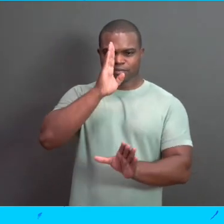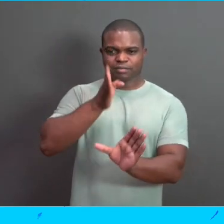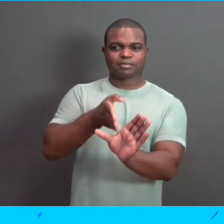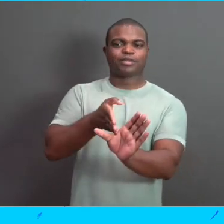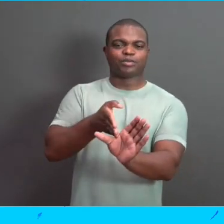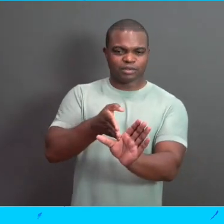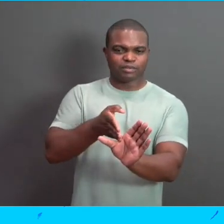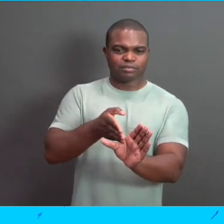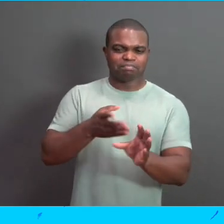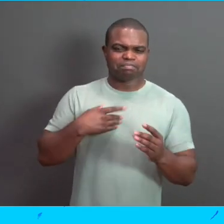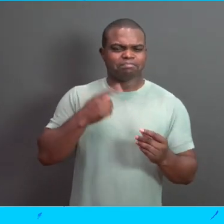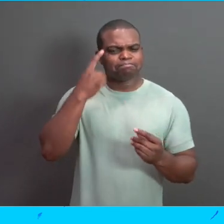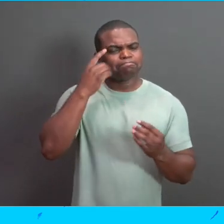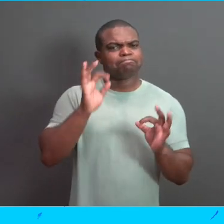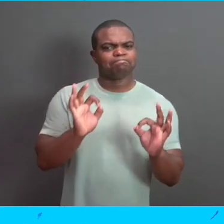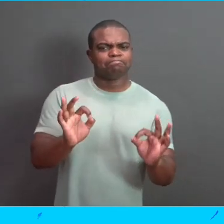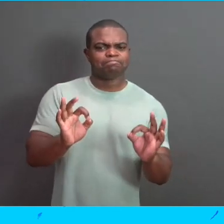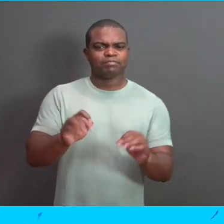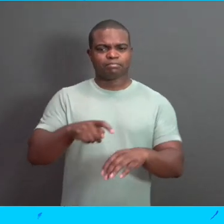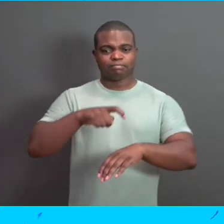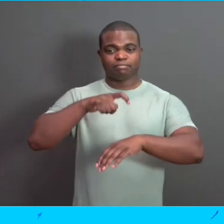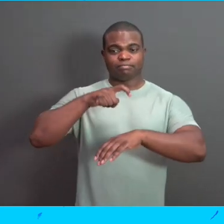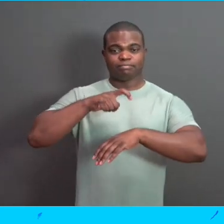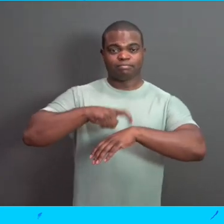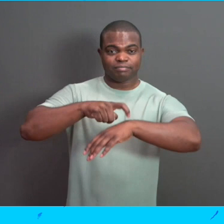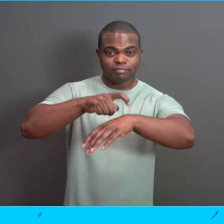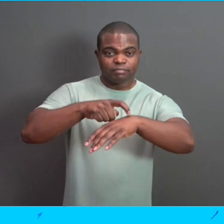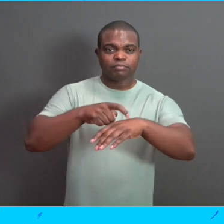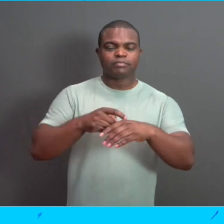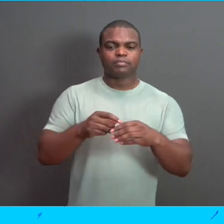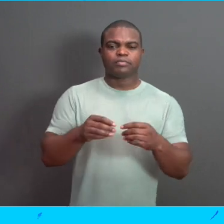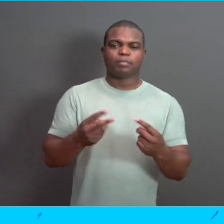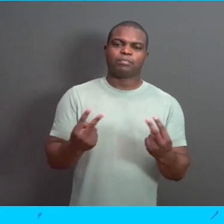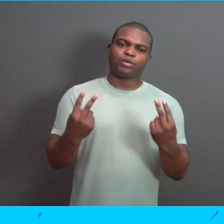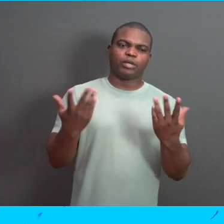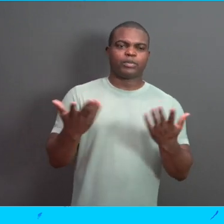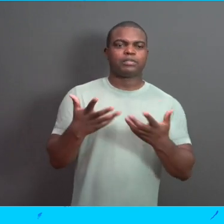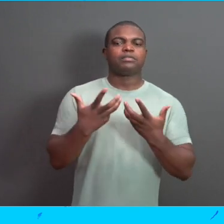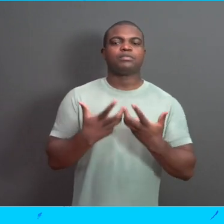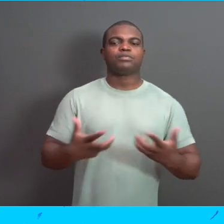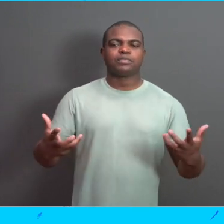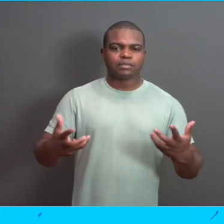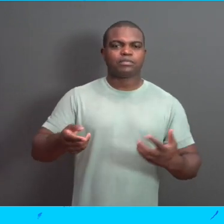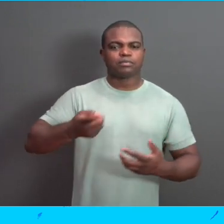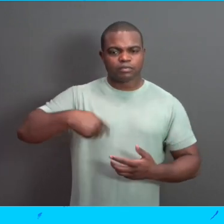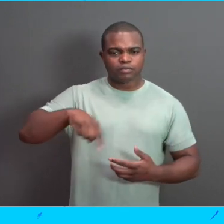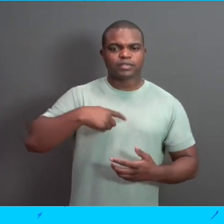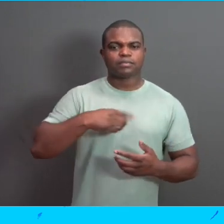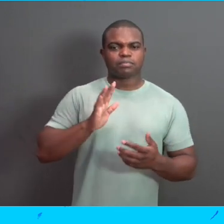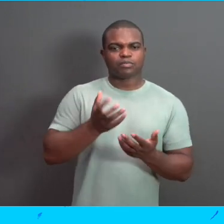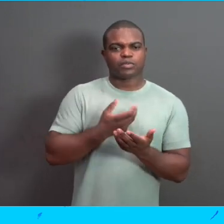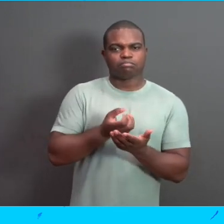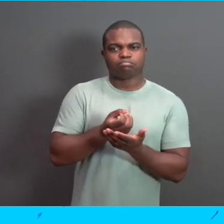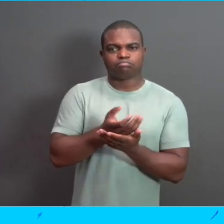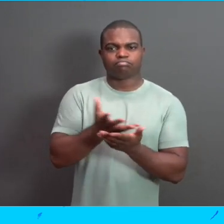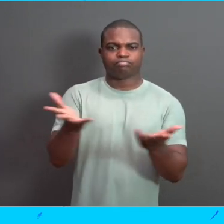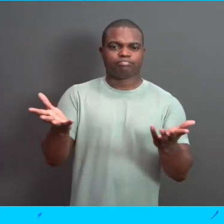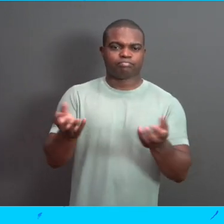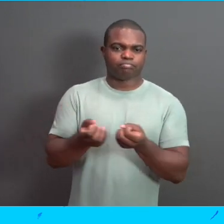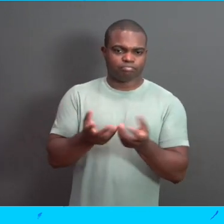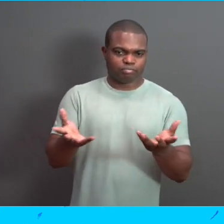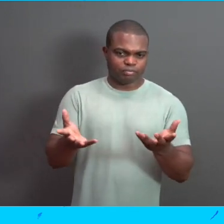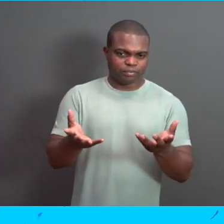la santé mentale et le stigma ne devrait pas être un problème pour ces